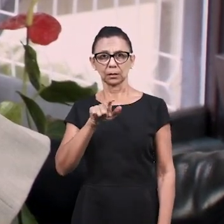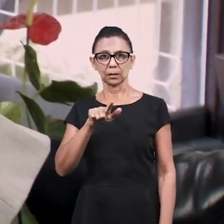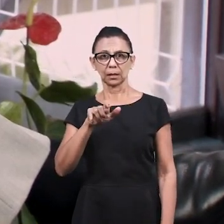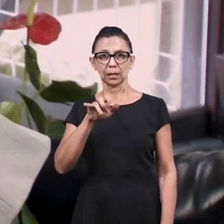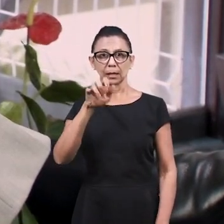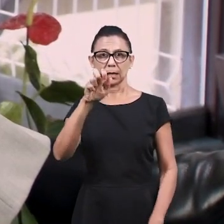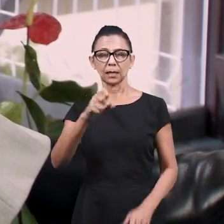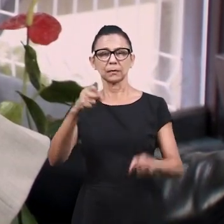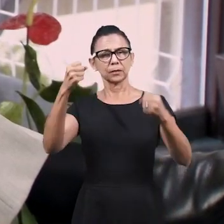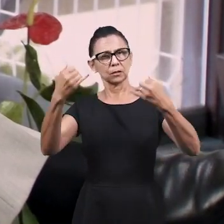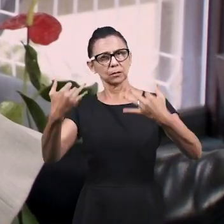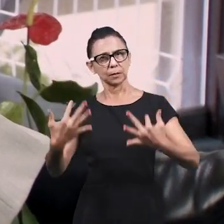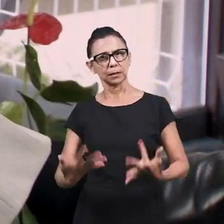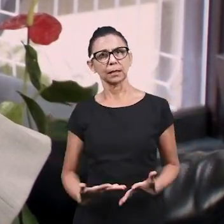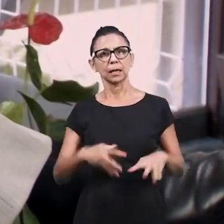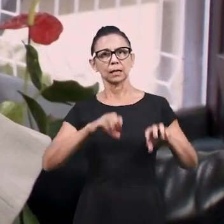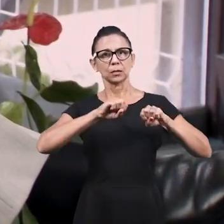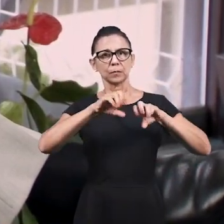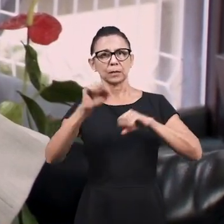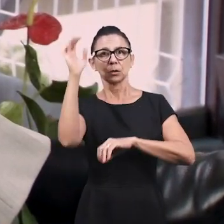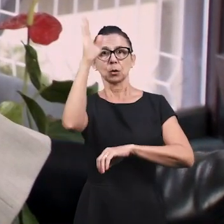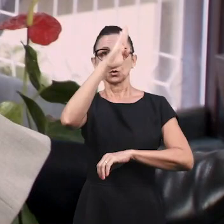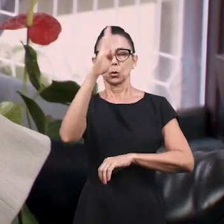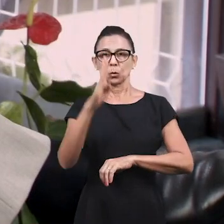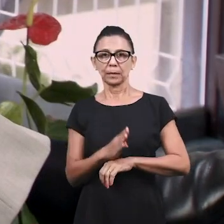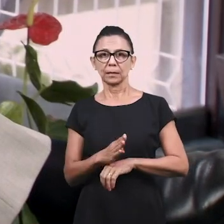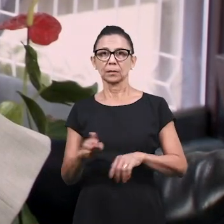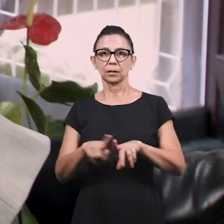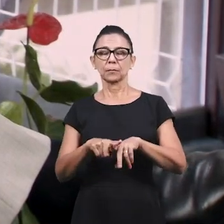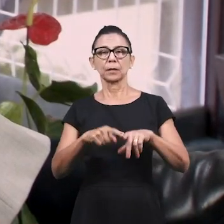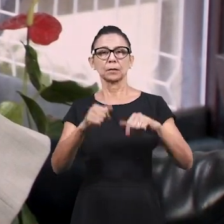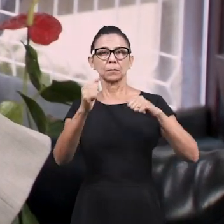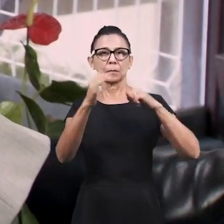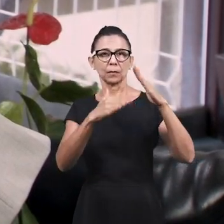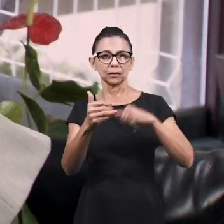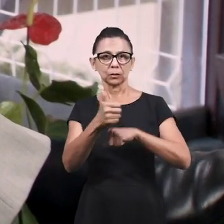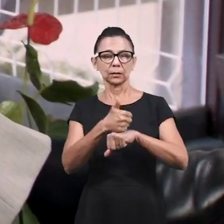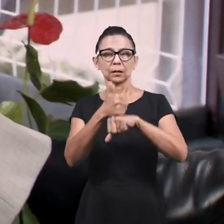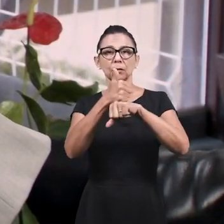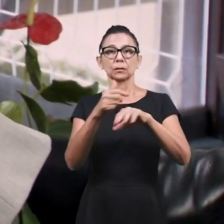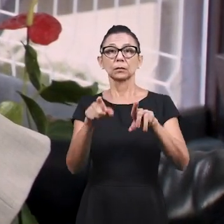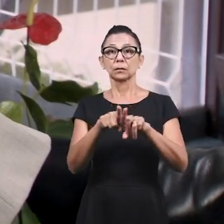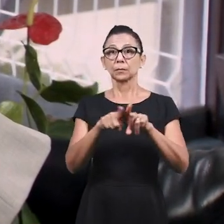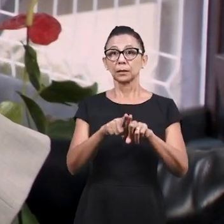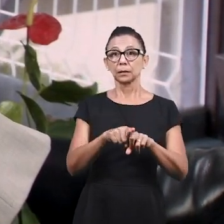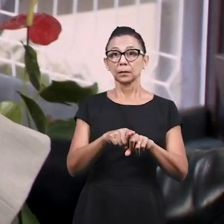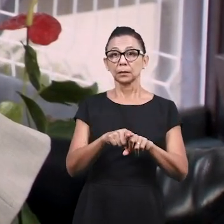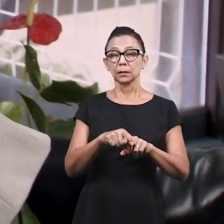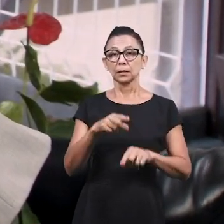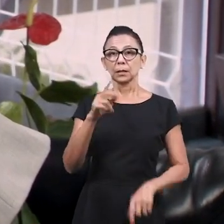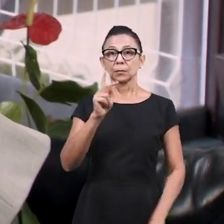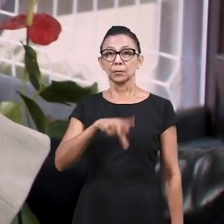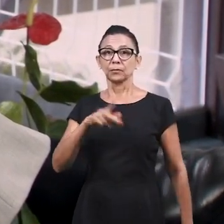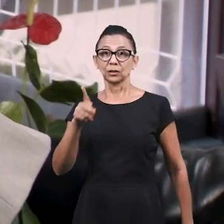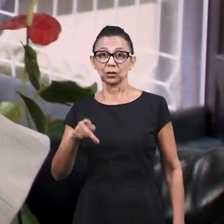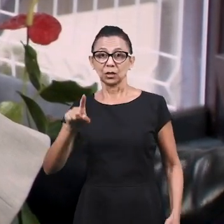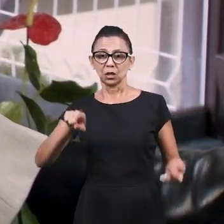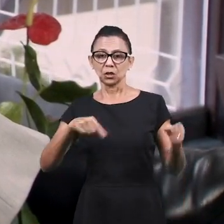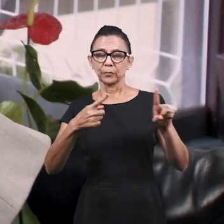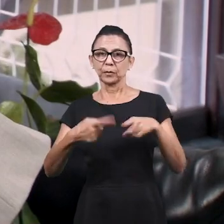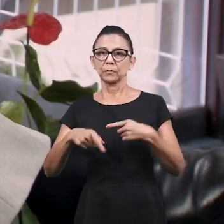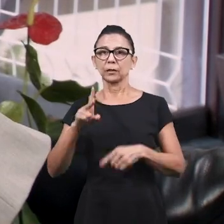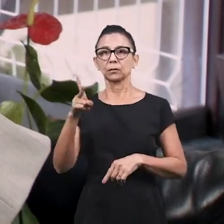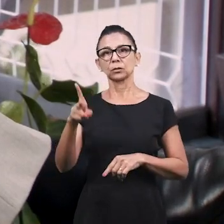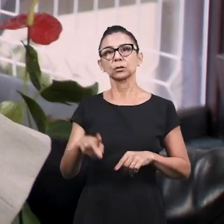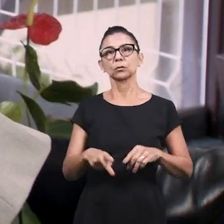рубрике «Организация и методу» сестра покажет нам, как работать с детьми.